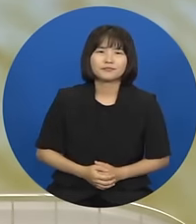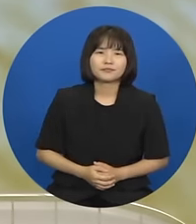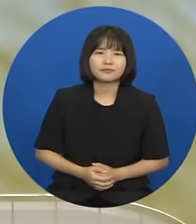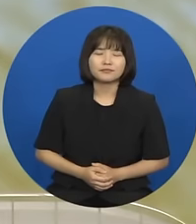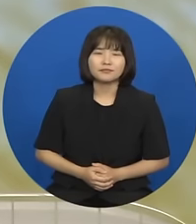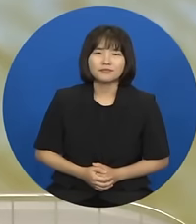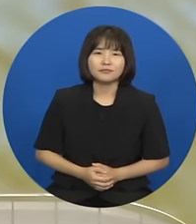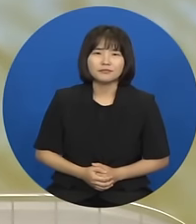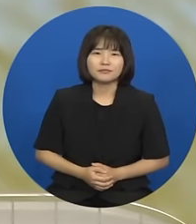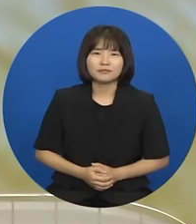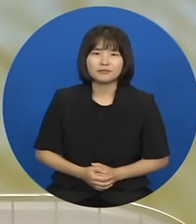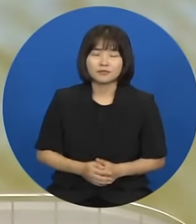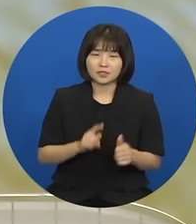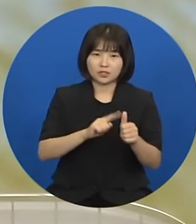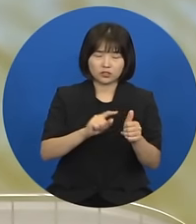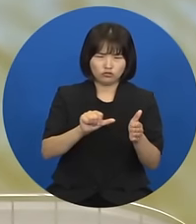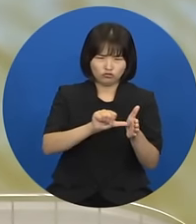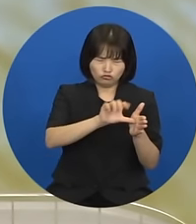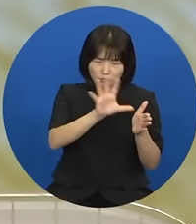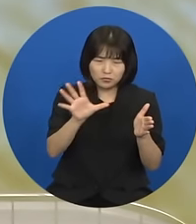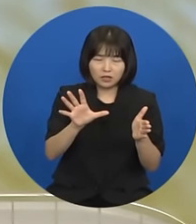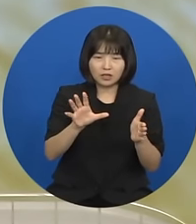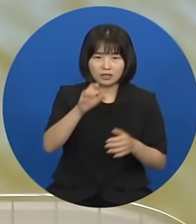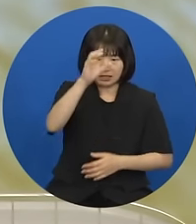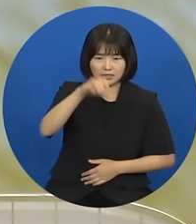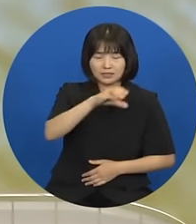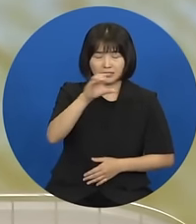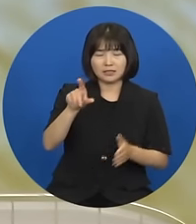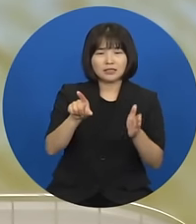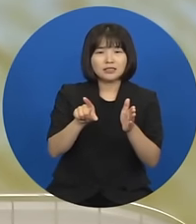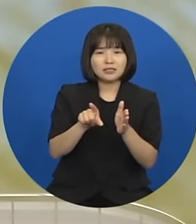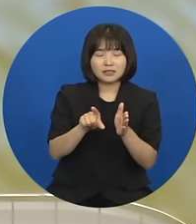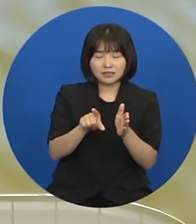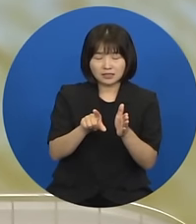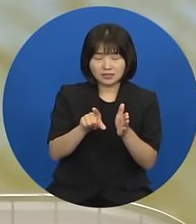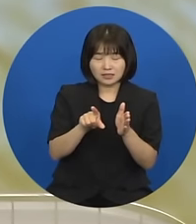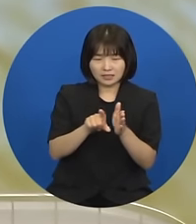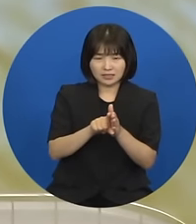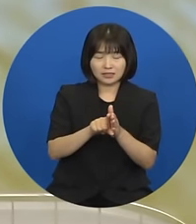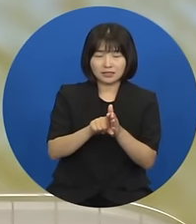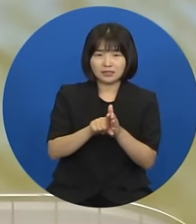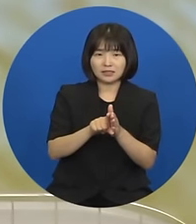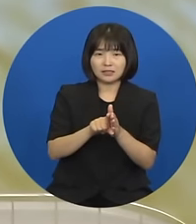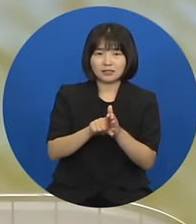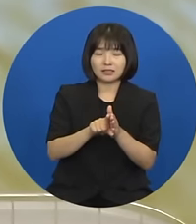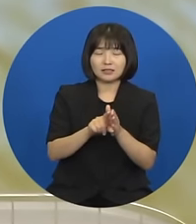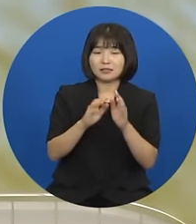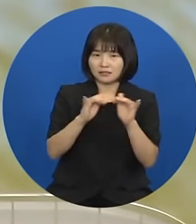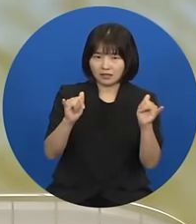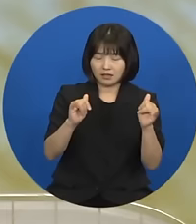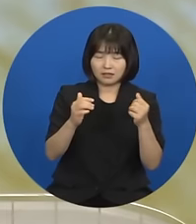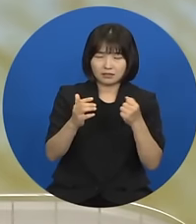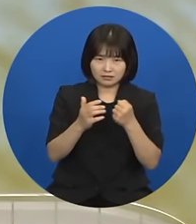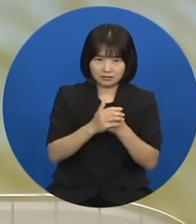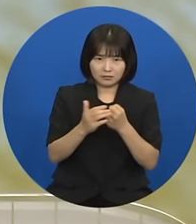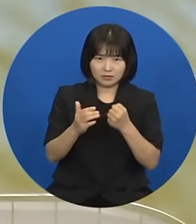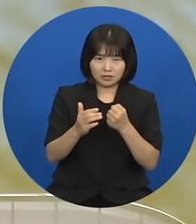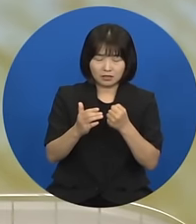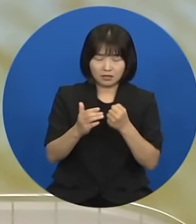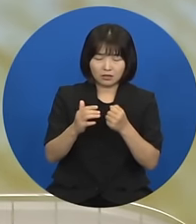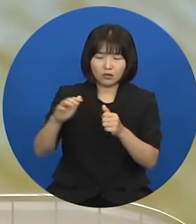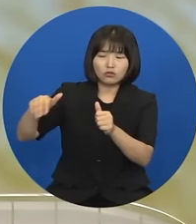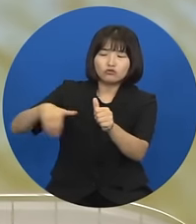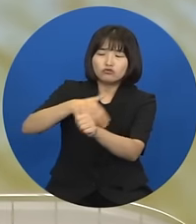그래도 그는 유명한 신학자니까 하나님에 대해 많이 아니까 주변에 있는 사람들은 그가 무언가